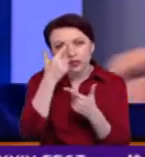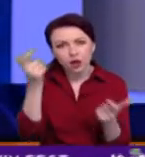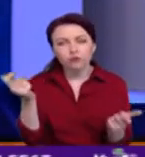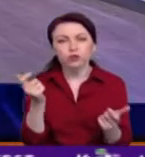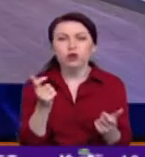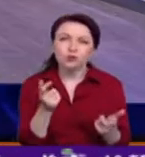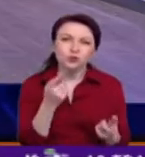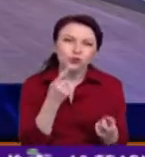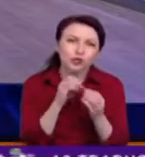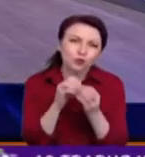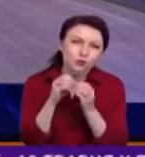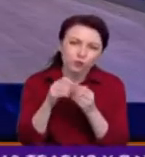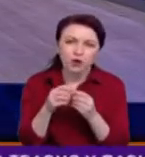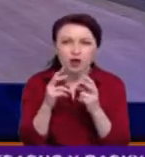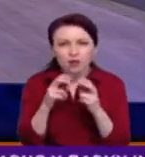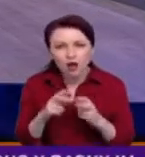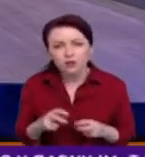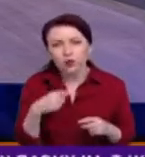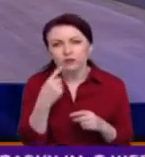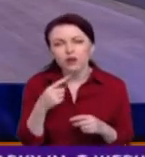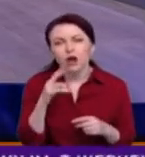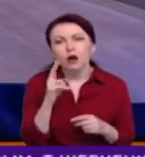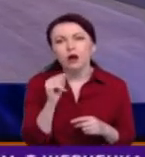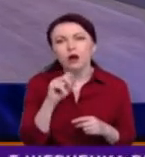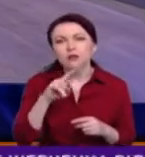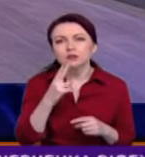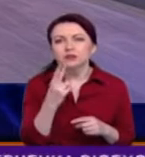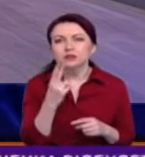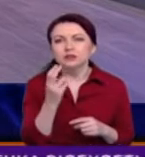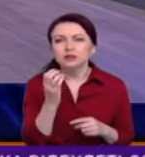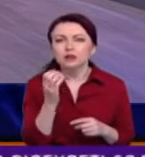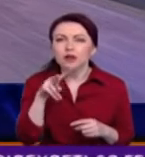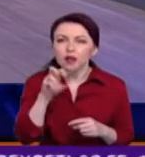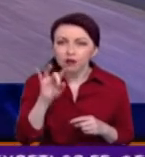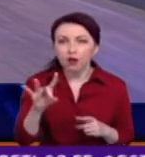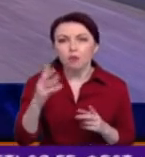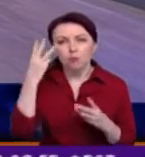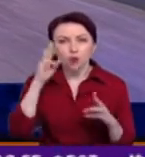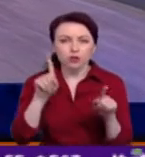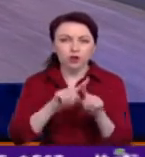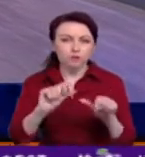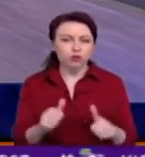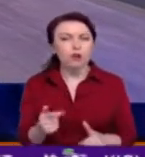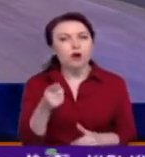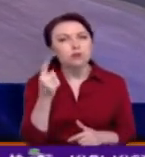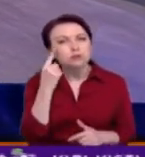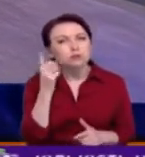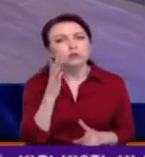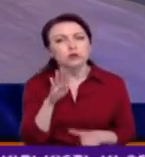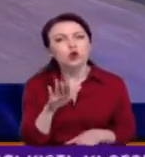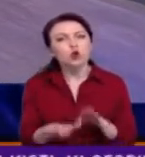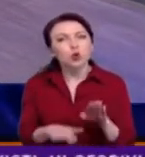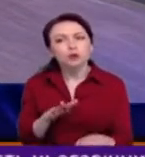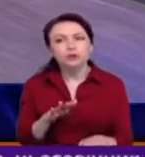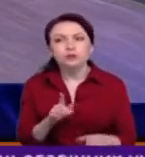чутки, розмови, аналізи, які говорили про канцлерську модель, якби вам не виглядає це якийсь крок в цьому напрямку?